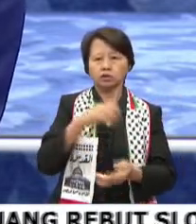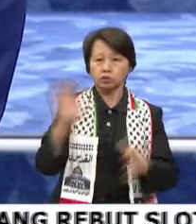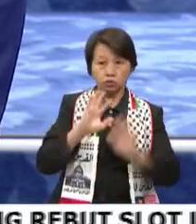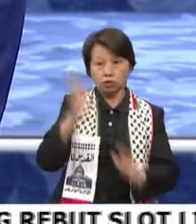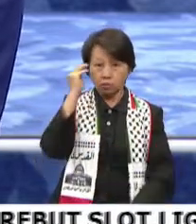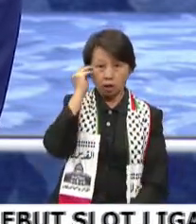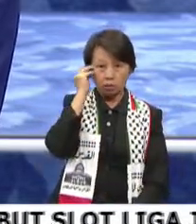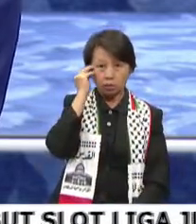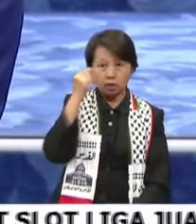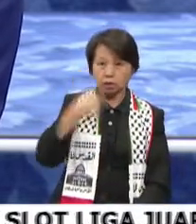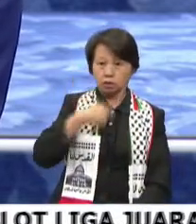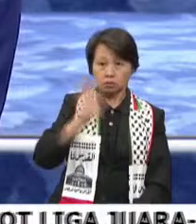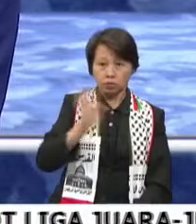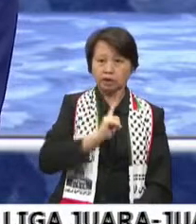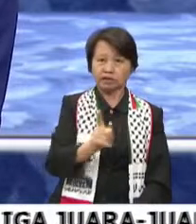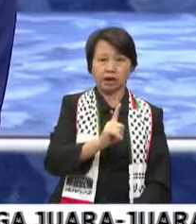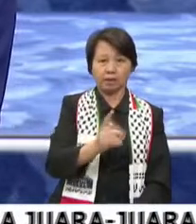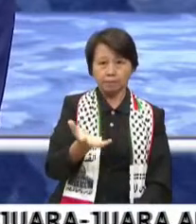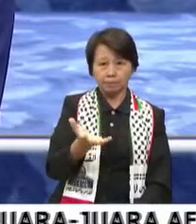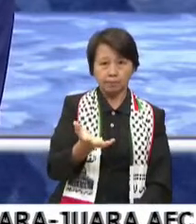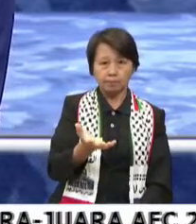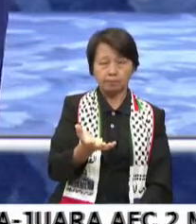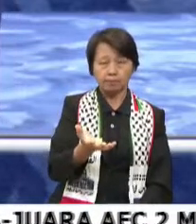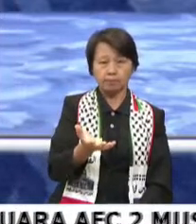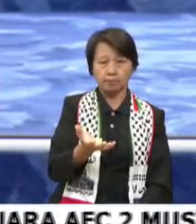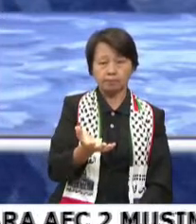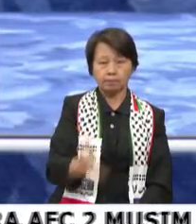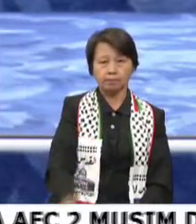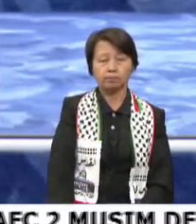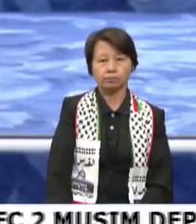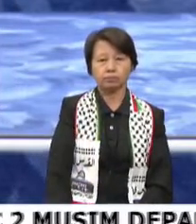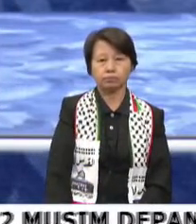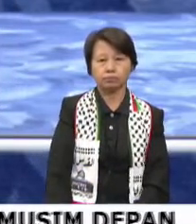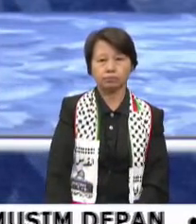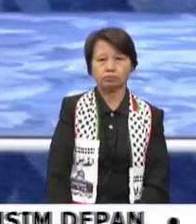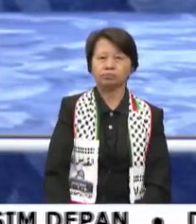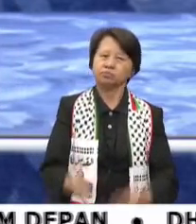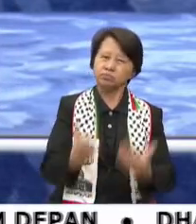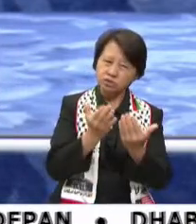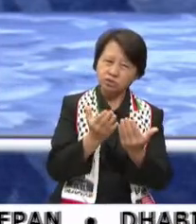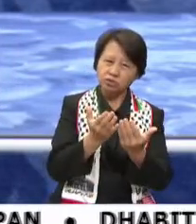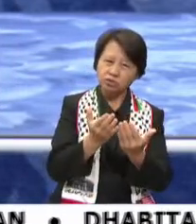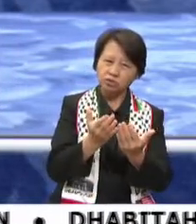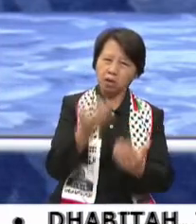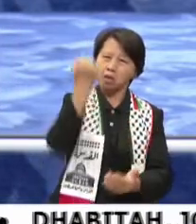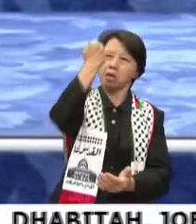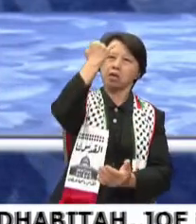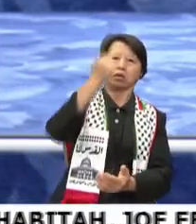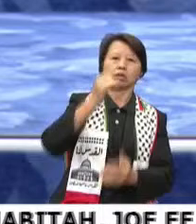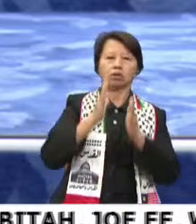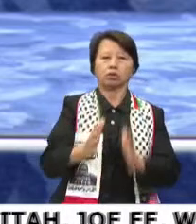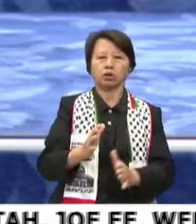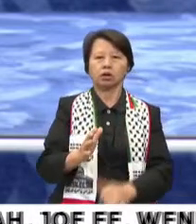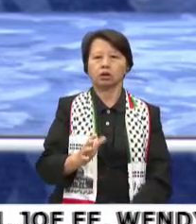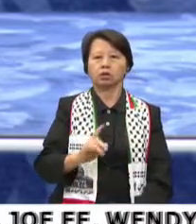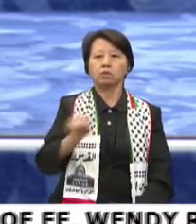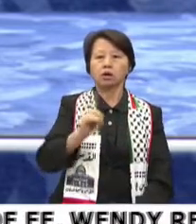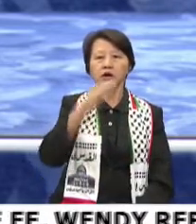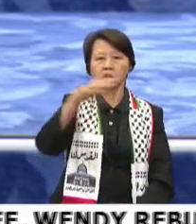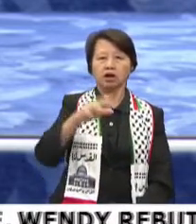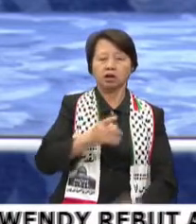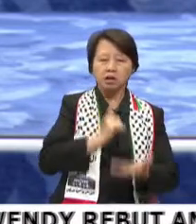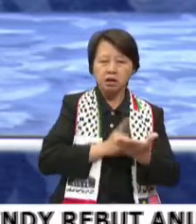Bukan Melayu kami ini bukan Islam doa melaknatkan orang kemudian nak suruh